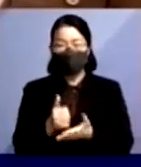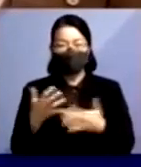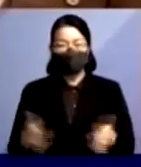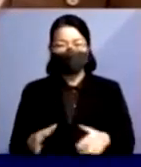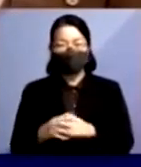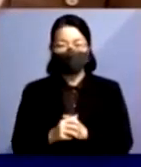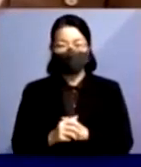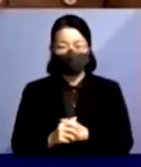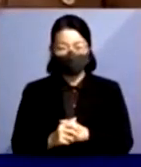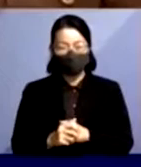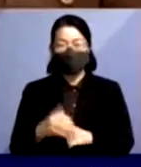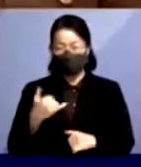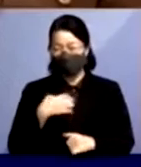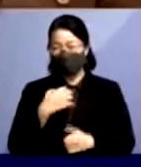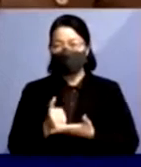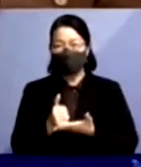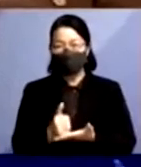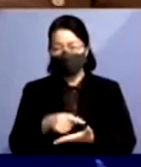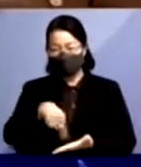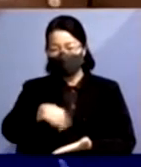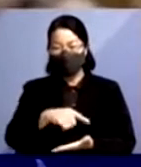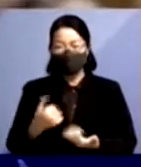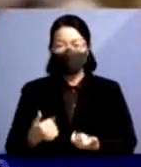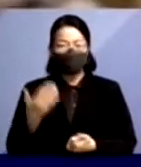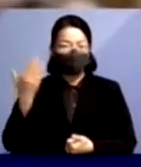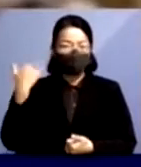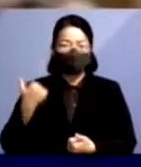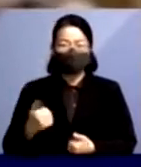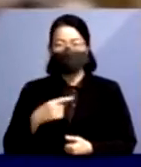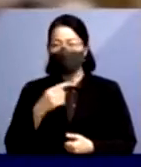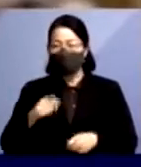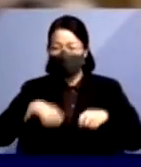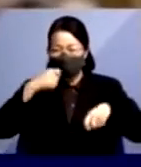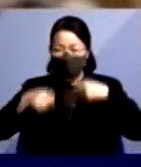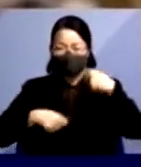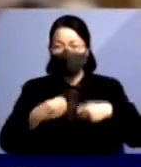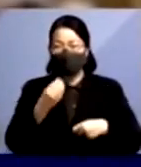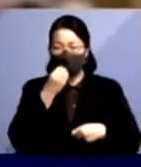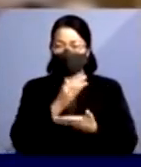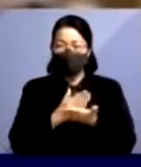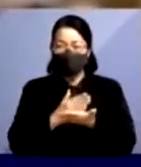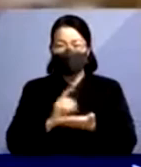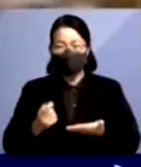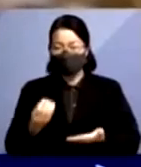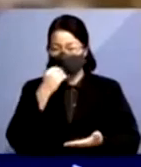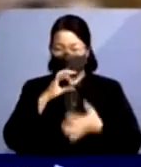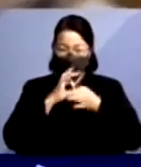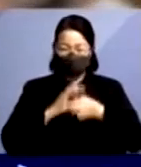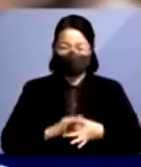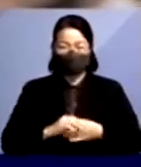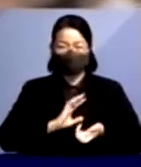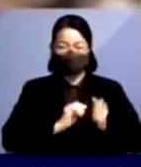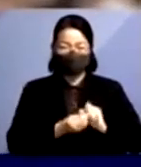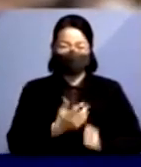แนะนำว่าให้นมบุตรเนี่ยให้ไม่ได้นะเพราะว่าการรับประทานเป็นนมของแม่เนี่ยเพราะแม่ต้องทานยาไทรอยด์รักษ